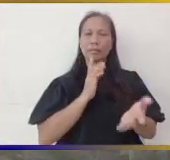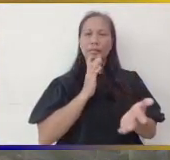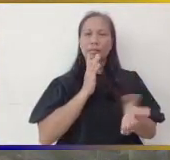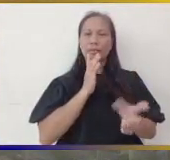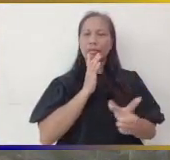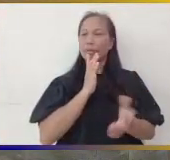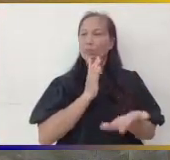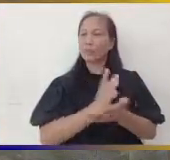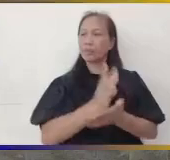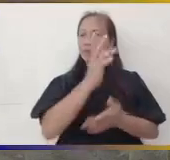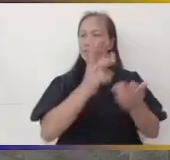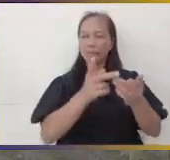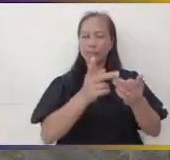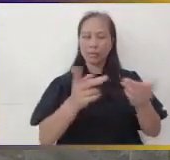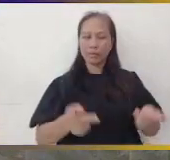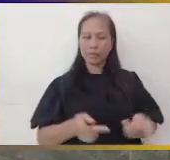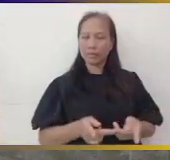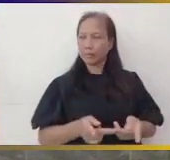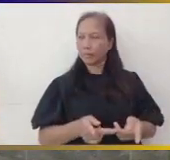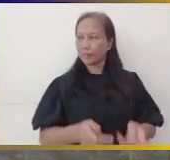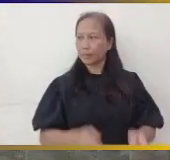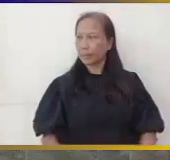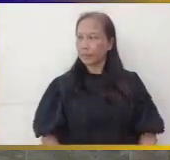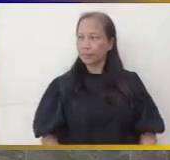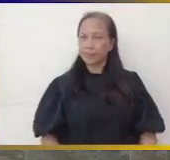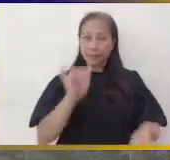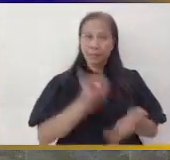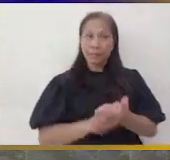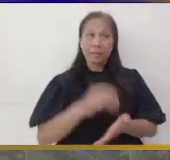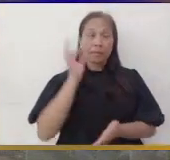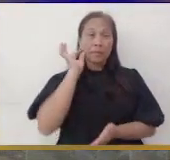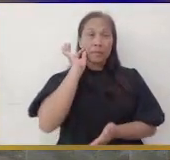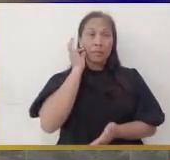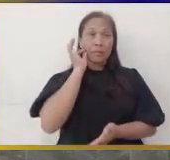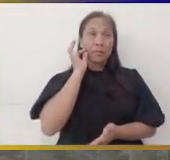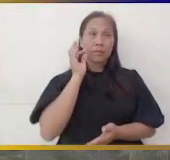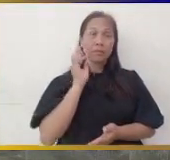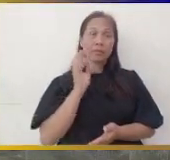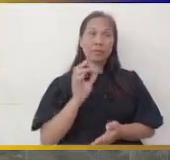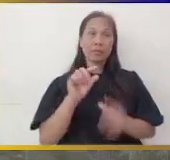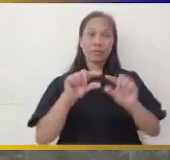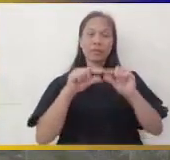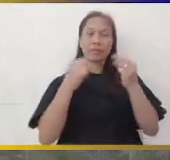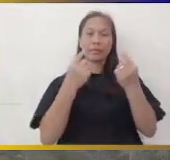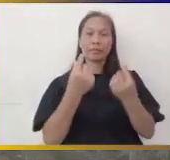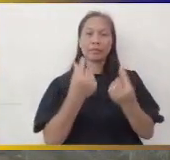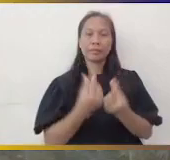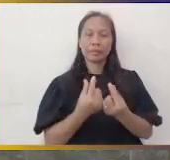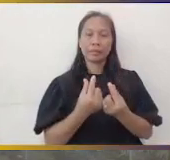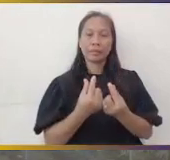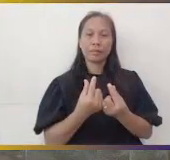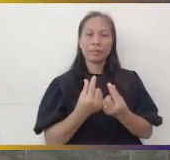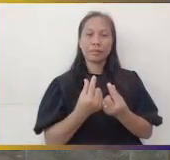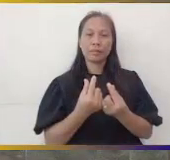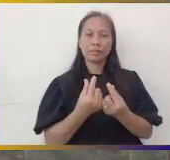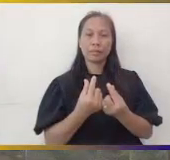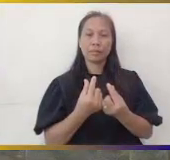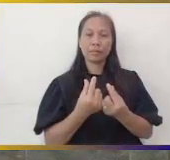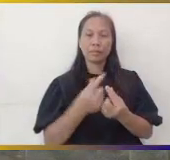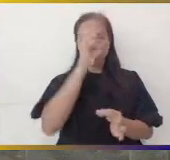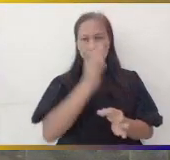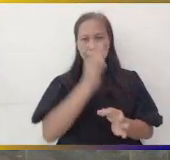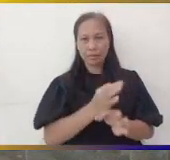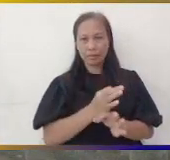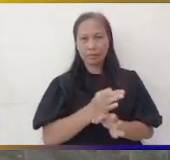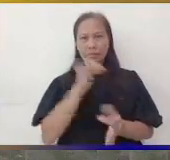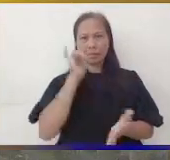right mga bunga rin sila mga kapatid ng mga grupo ng grupo ng pananampalataya na inusig